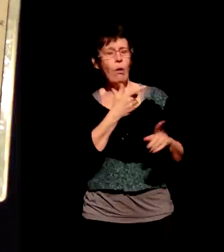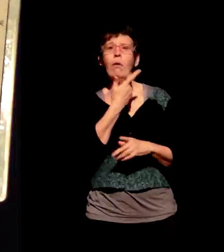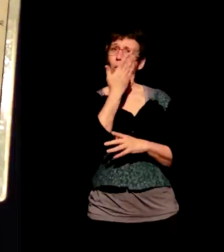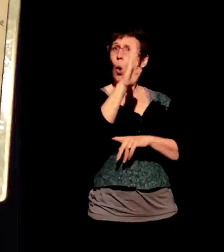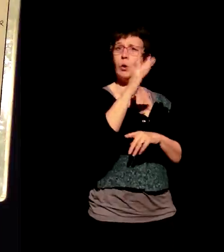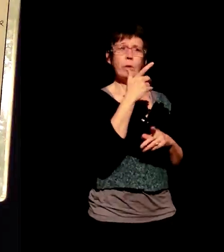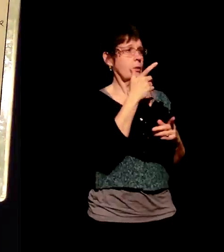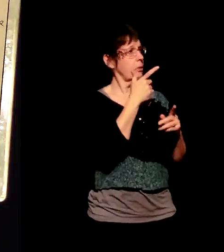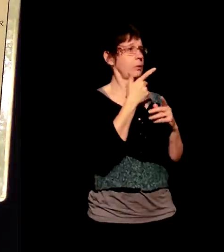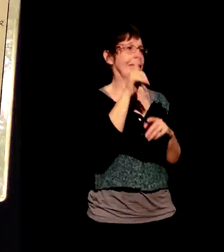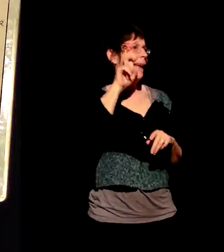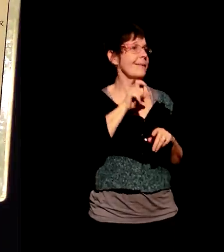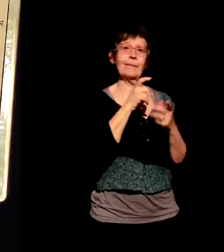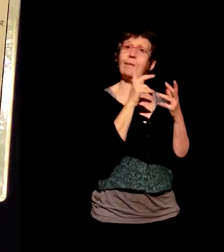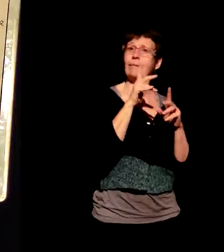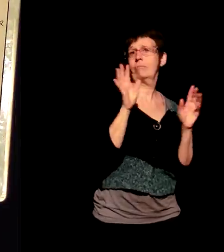l'autre sexe.